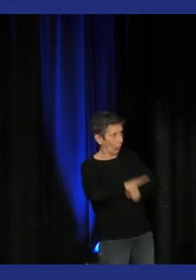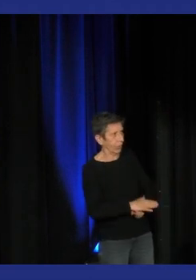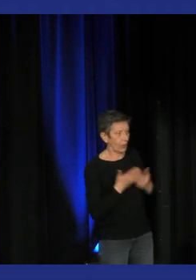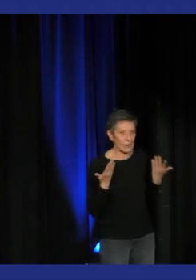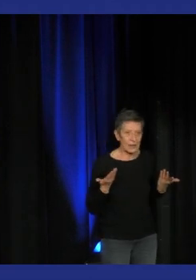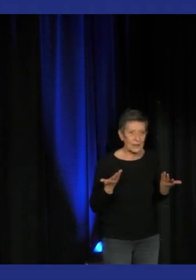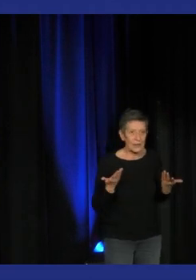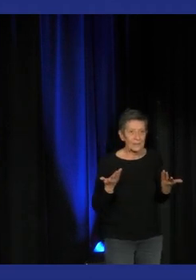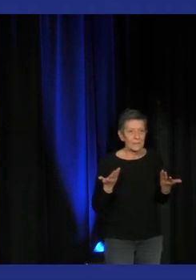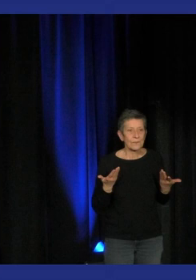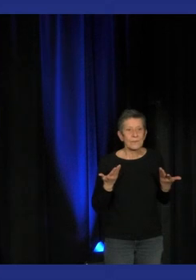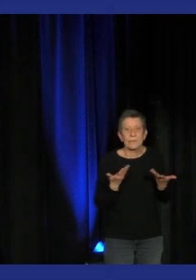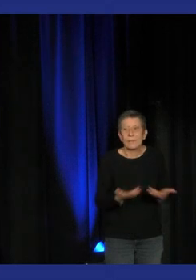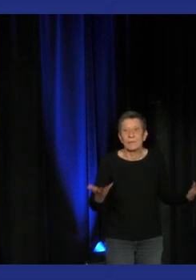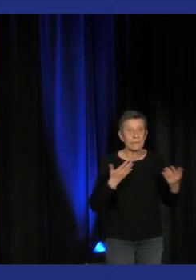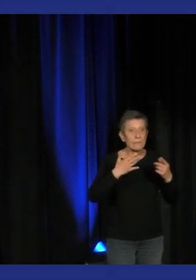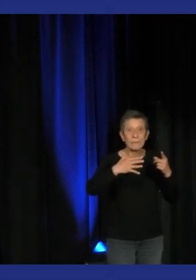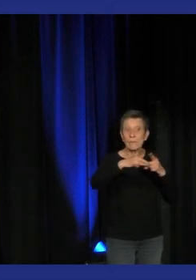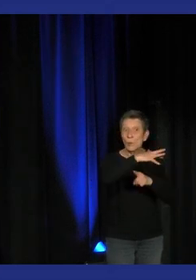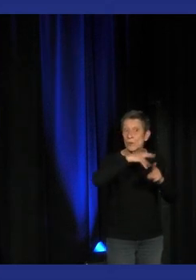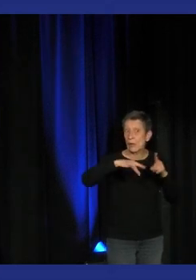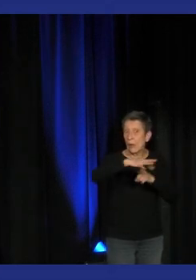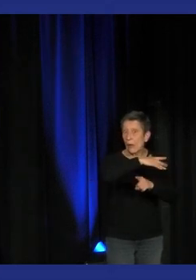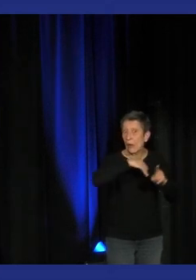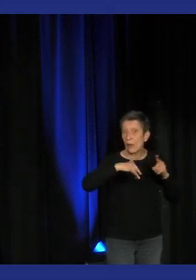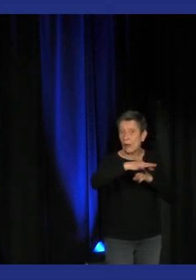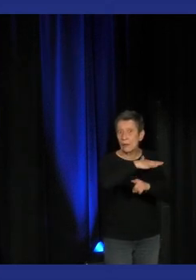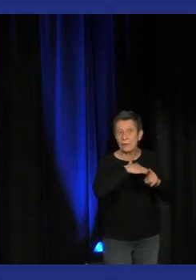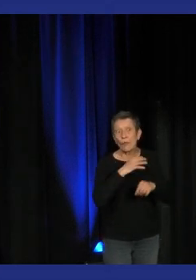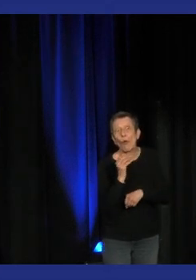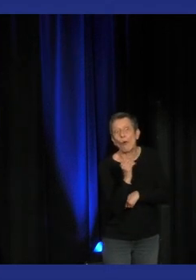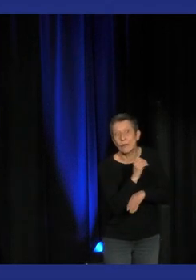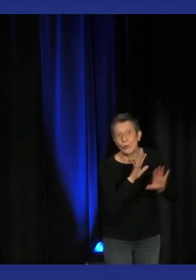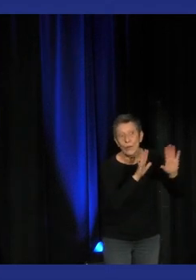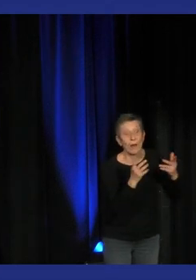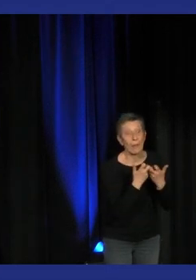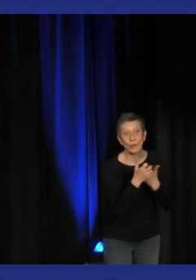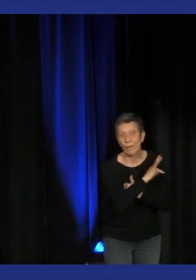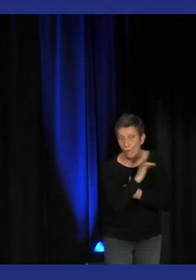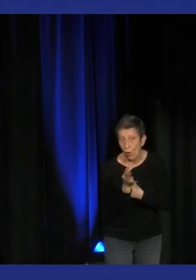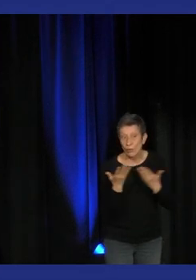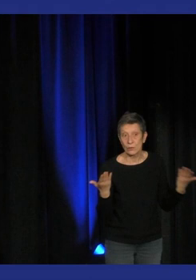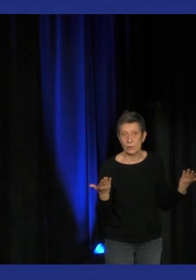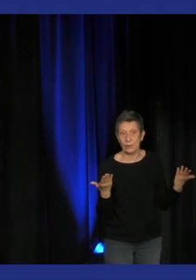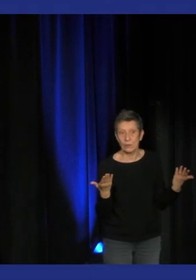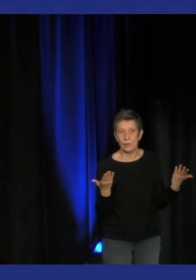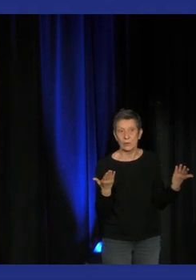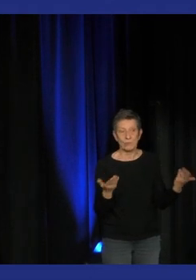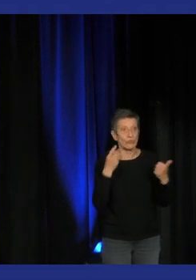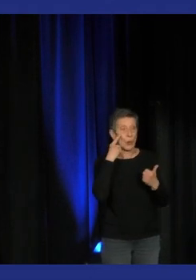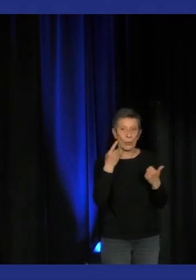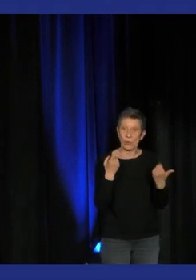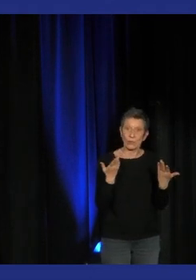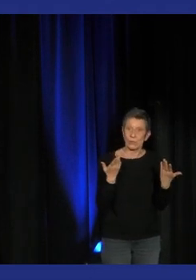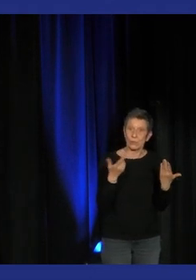que dans la société, en tout cas occidentale comme la France, on considère que la vie des